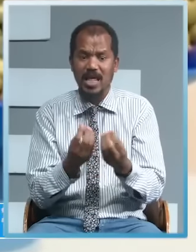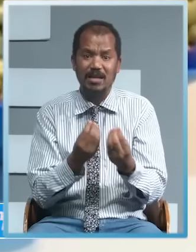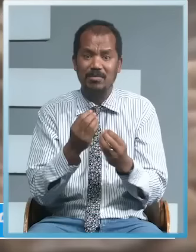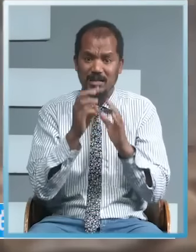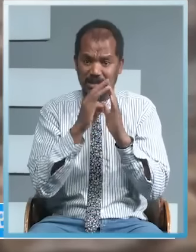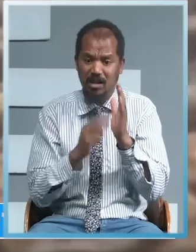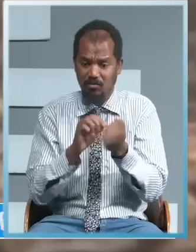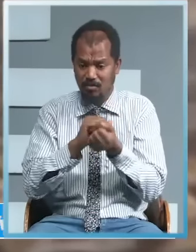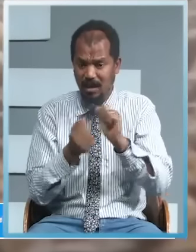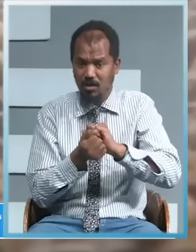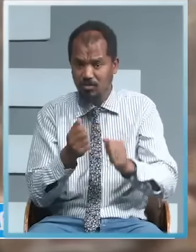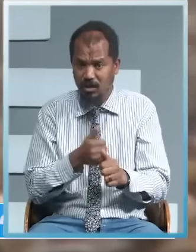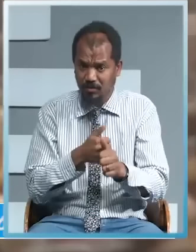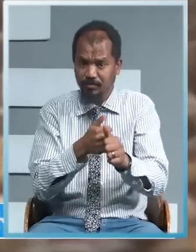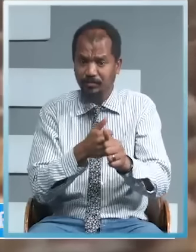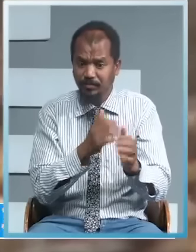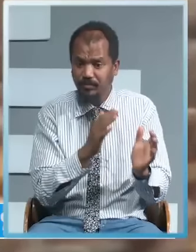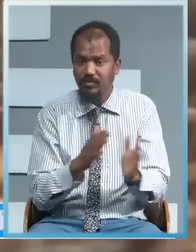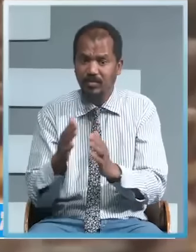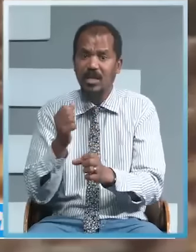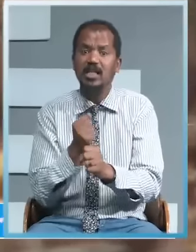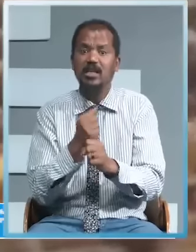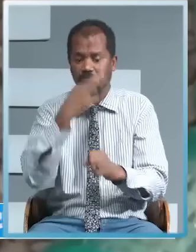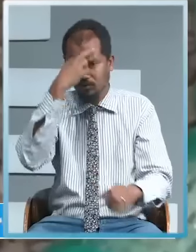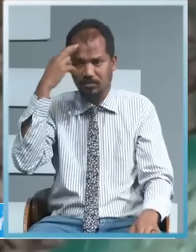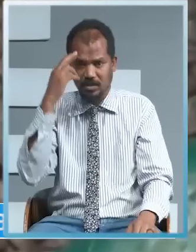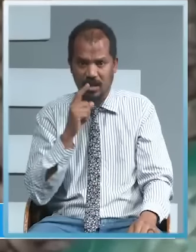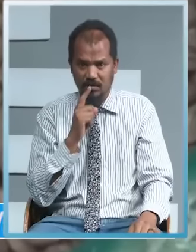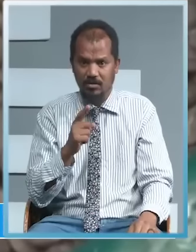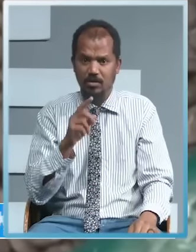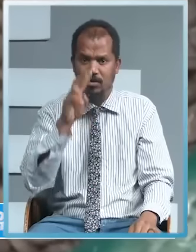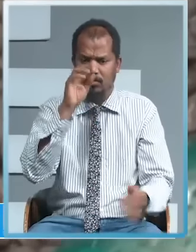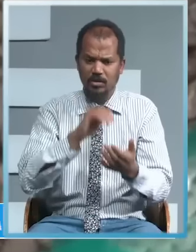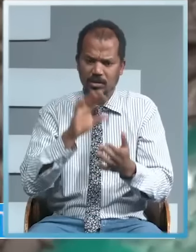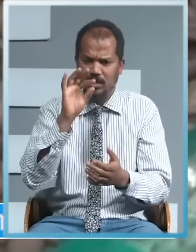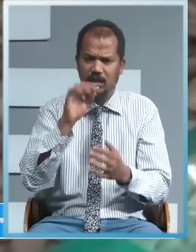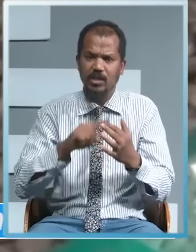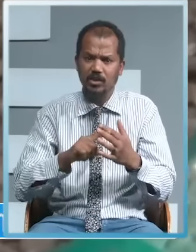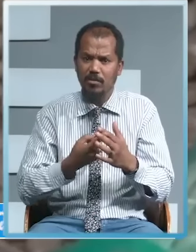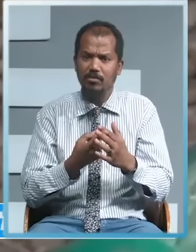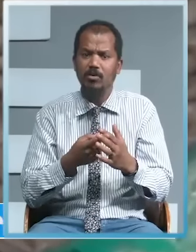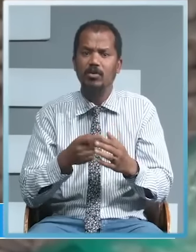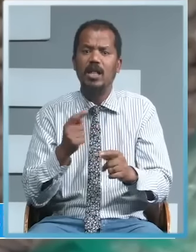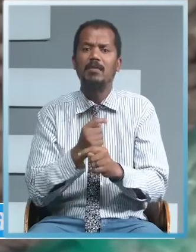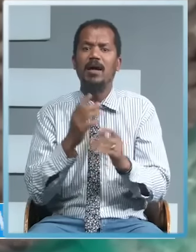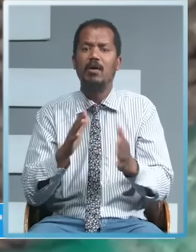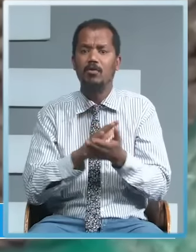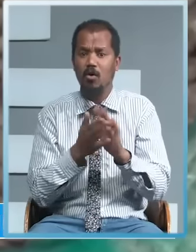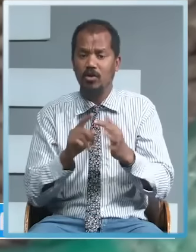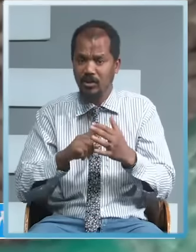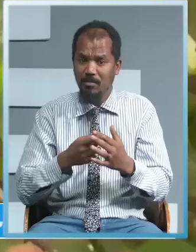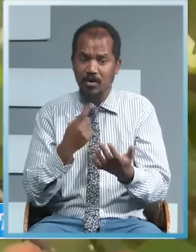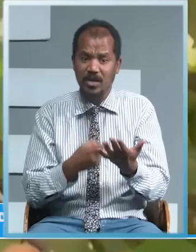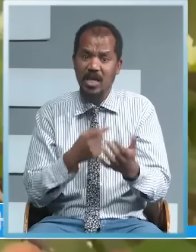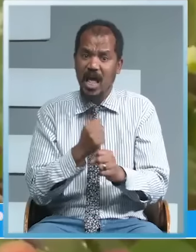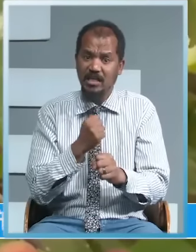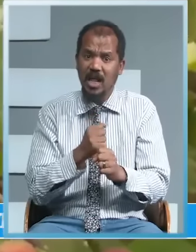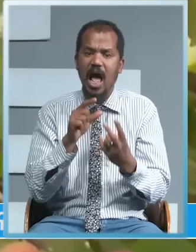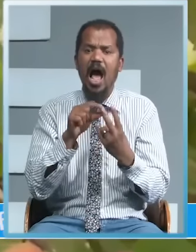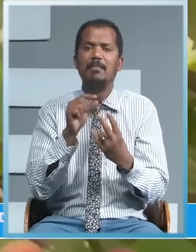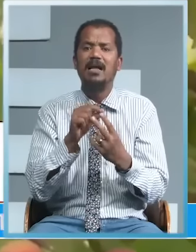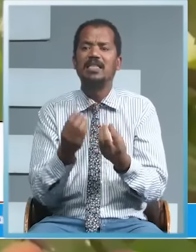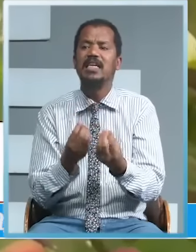ስርዓቱ መቀየሩን ተከትሎ በተዘረጉ አሰራሮች ምክንያት ነው። ከ2009 ዓ.ም ጀምሮ ተግባራዊ መሆን የጀመረው ይህ አሰራር